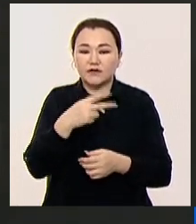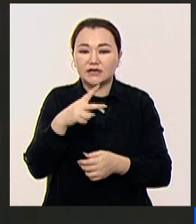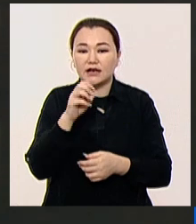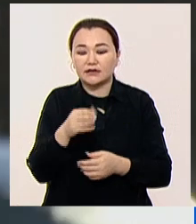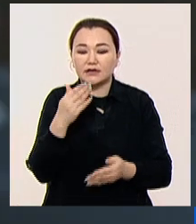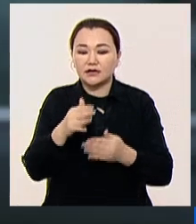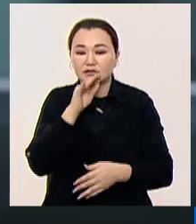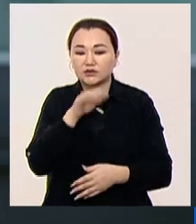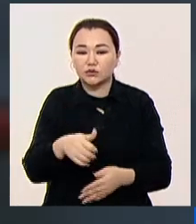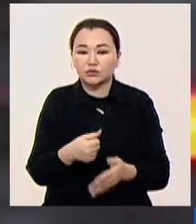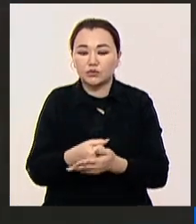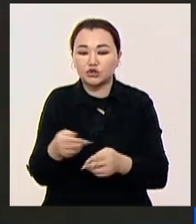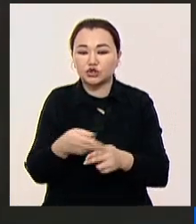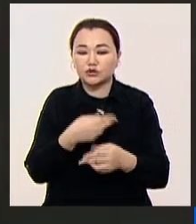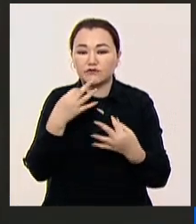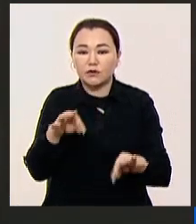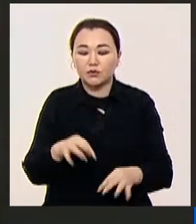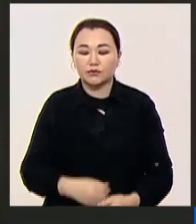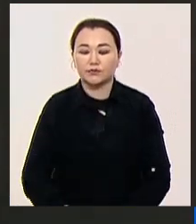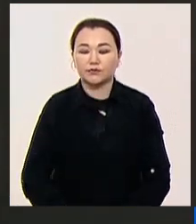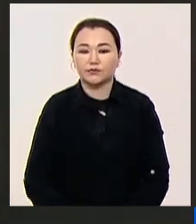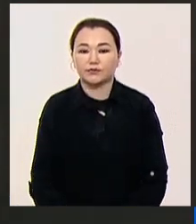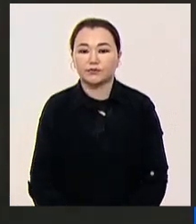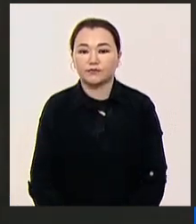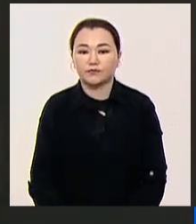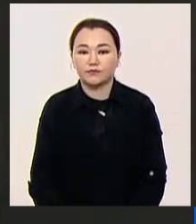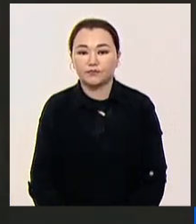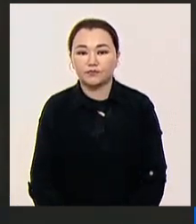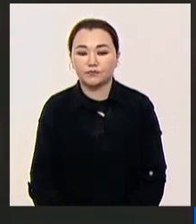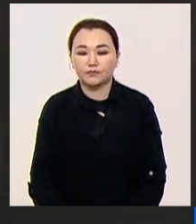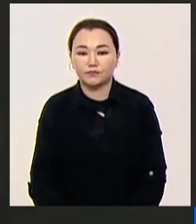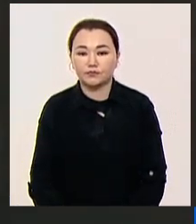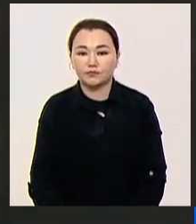пожизненное лишение свободы. Лейла Уэсова, Жумарт Кудайбергенов, Информбюро, Актобе.